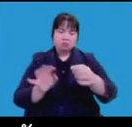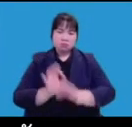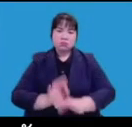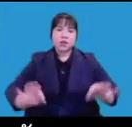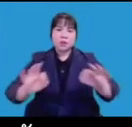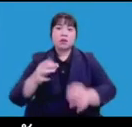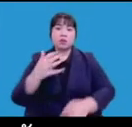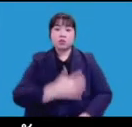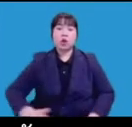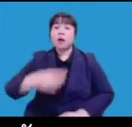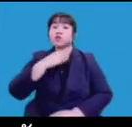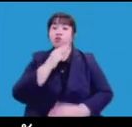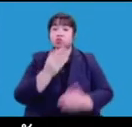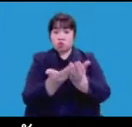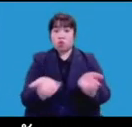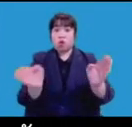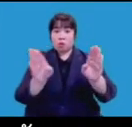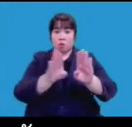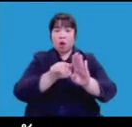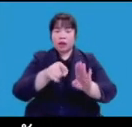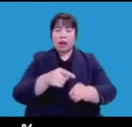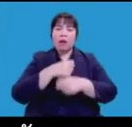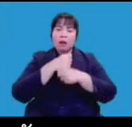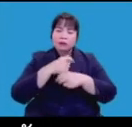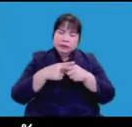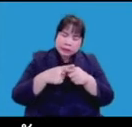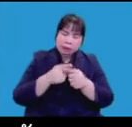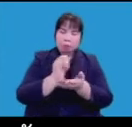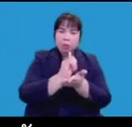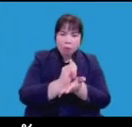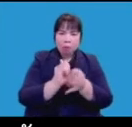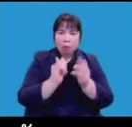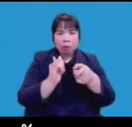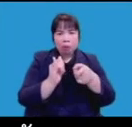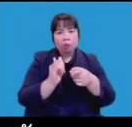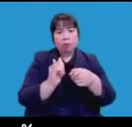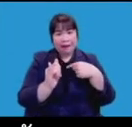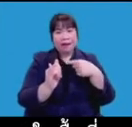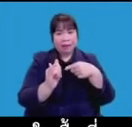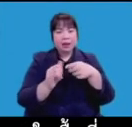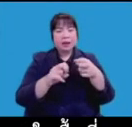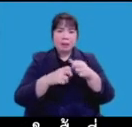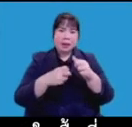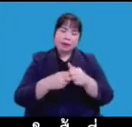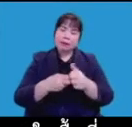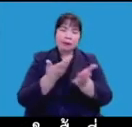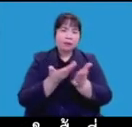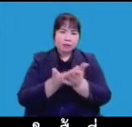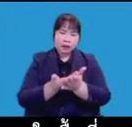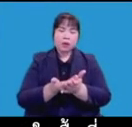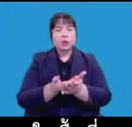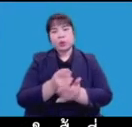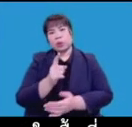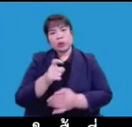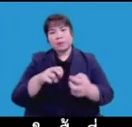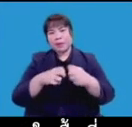ากนะครับถ้าครอบครัวใดมีคนเจ็บป่วยเรื้อรังสัก1คนผมเชื่อว่าครอบครัวนั้นก็จะเริ่ม